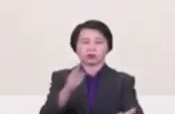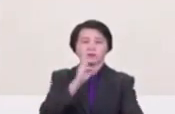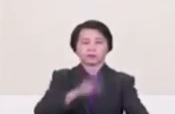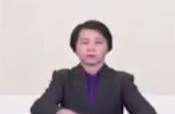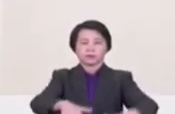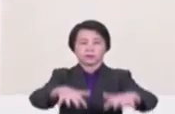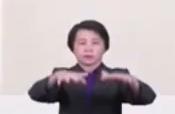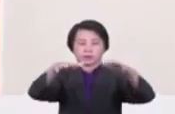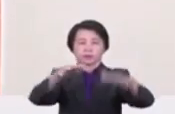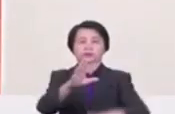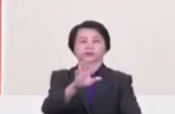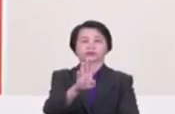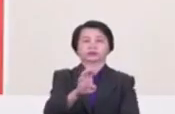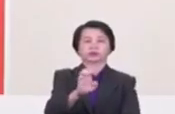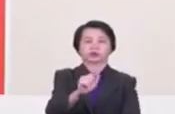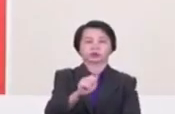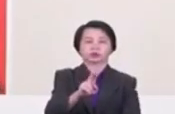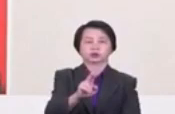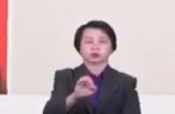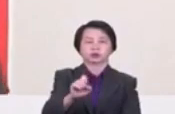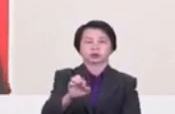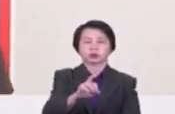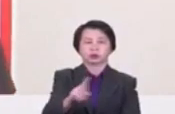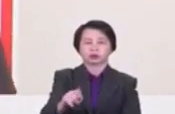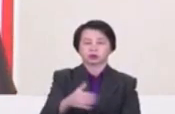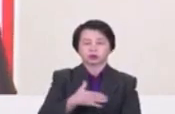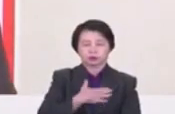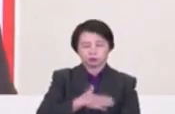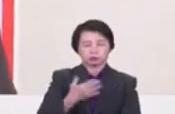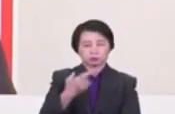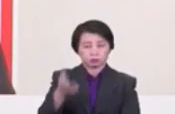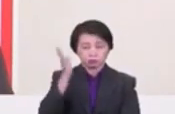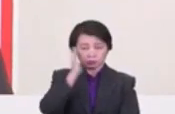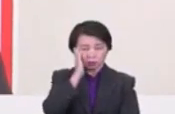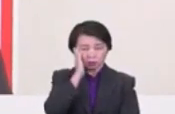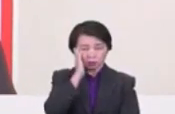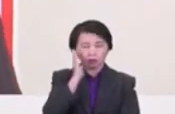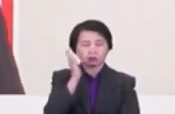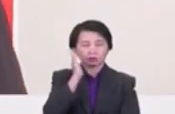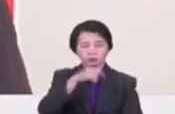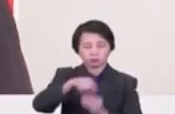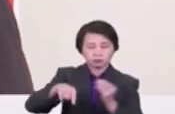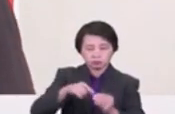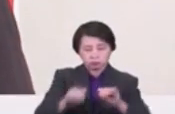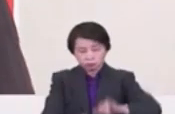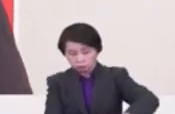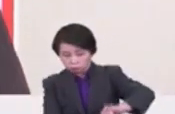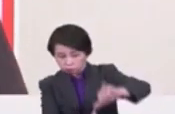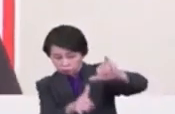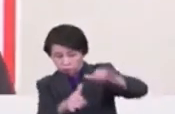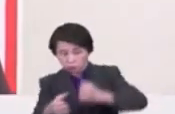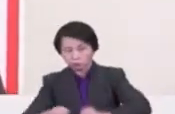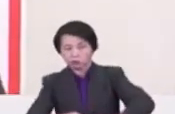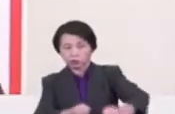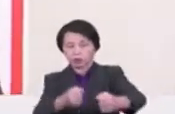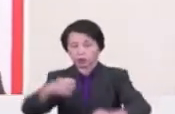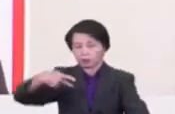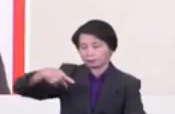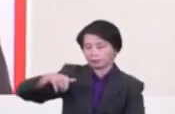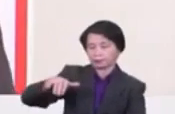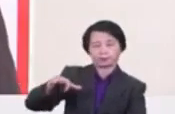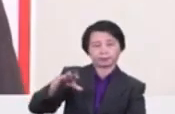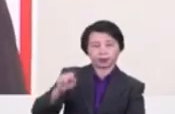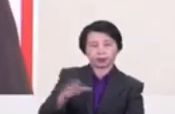banjir di daerah Beaufort. So penduduk di Beaufort sila maklum dan sentiasa alert tentang keadaan paras sungai padas dan sentiasalah